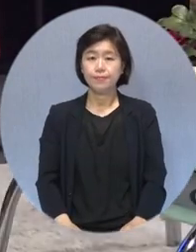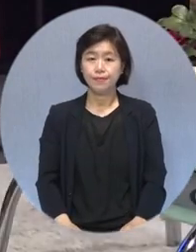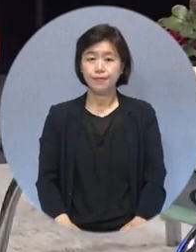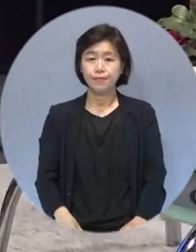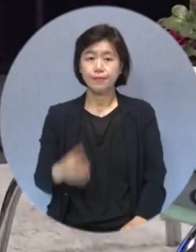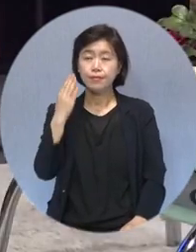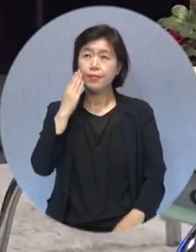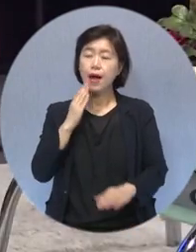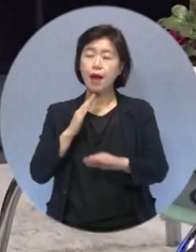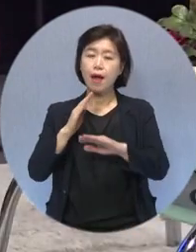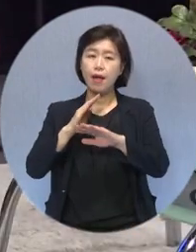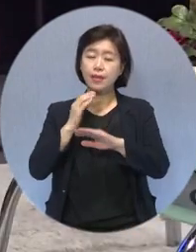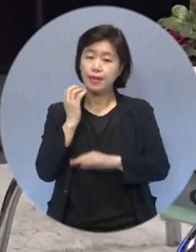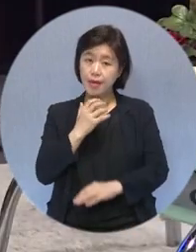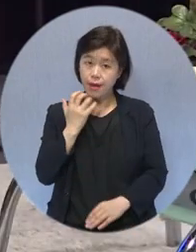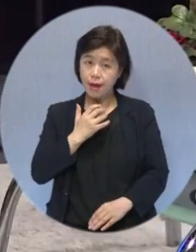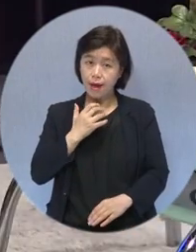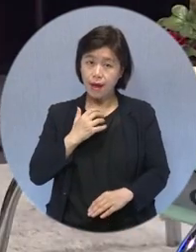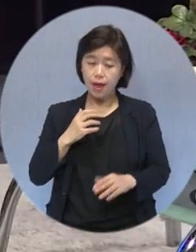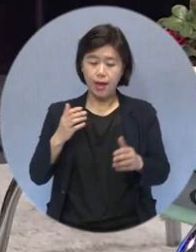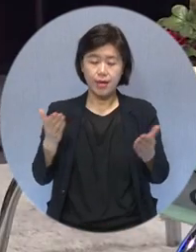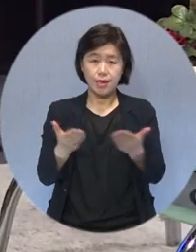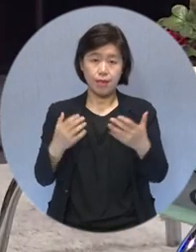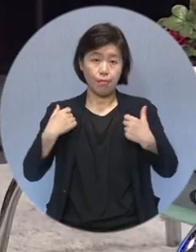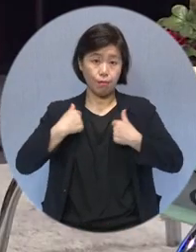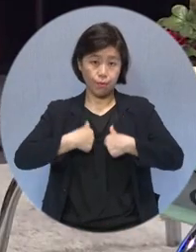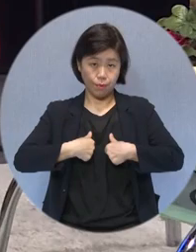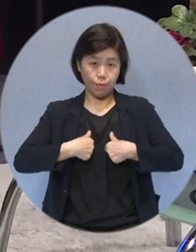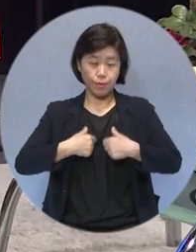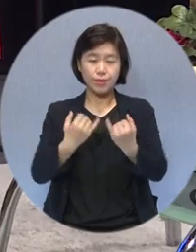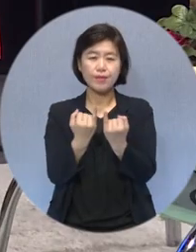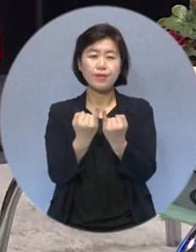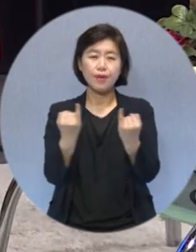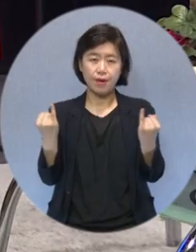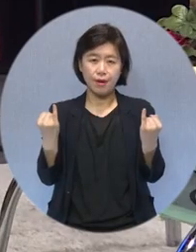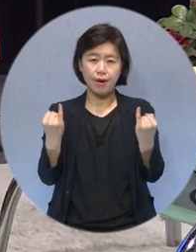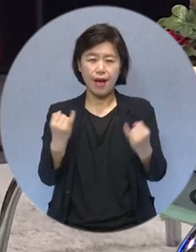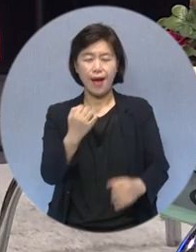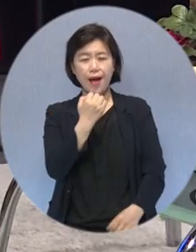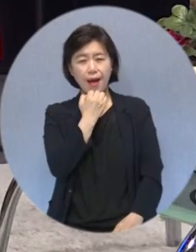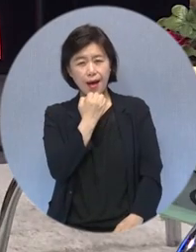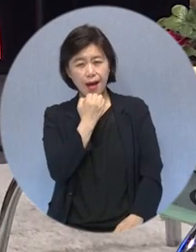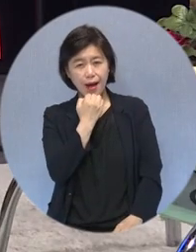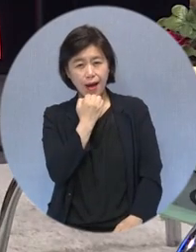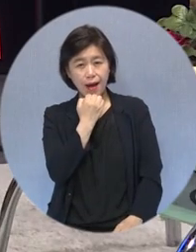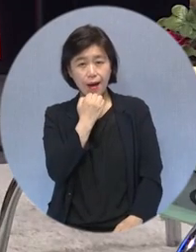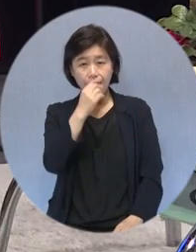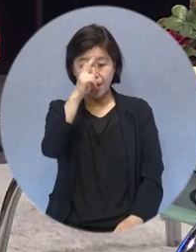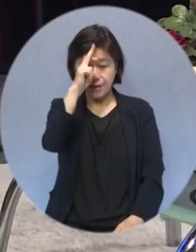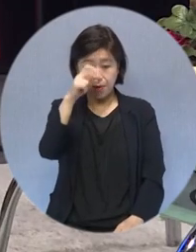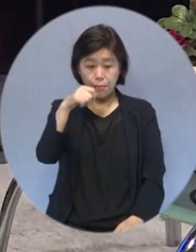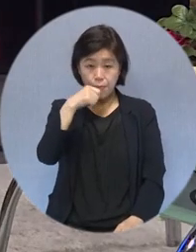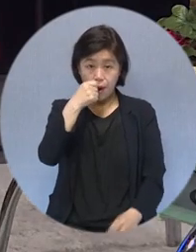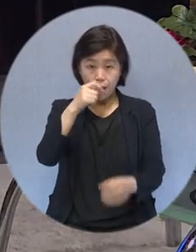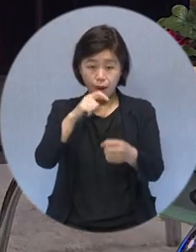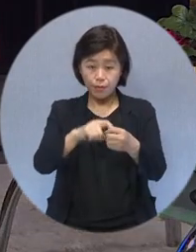파란 작업복을 입은 처녀들이 까르륵대며 점심을 먹으러 가는 시간.